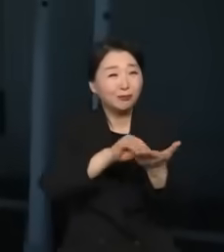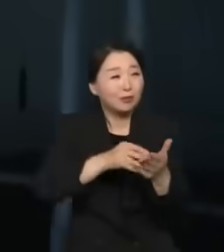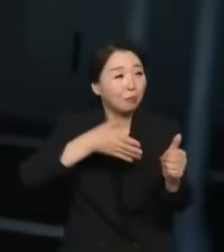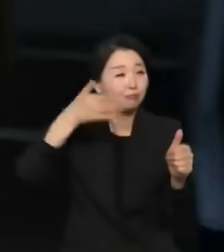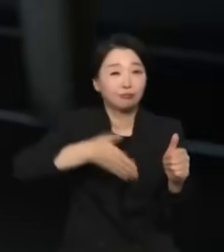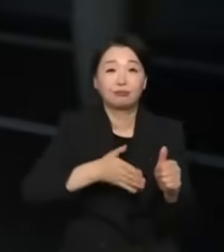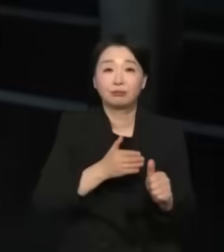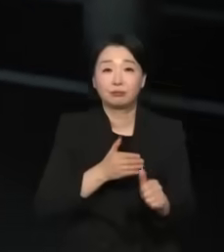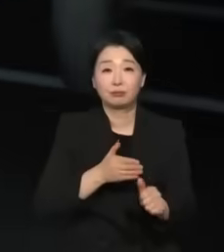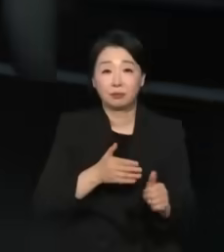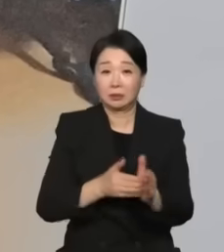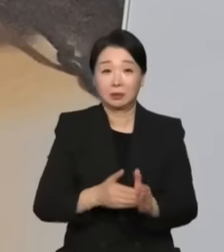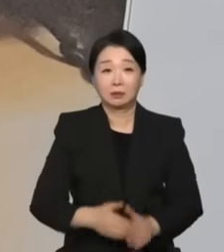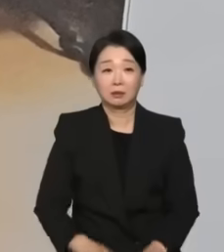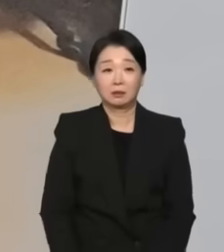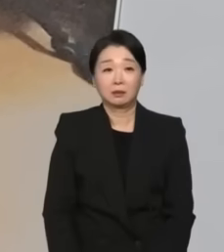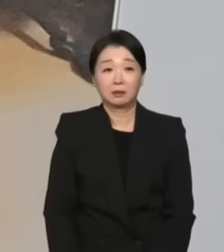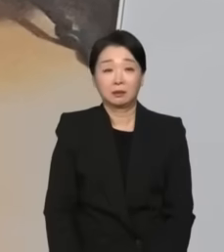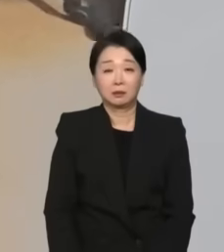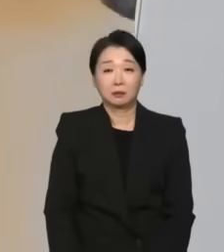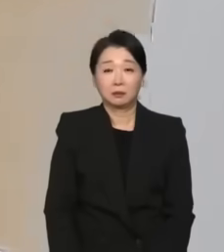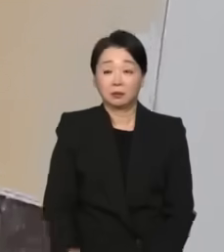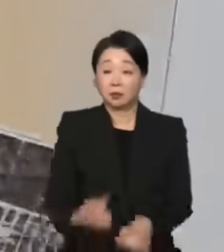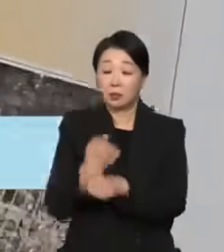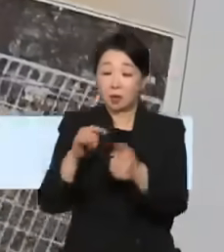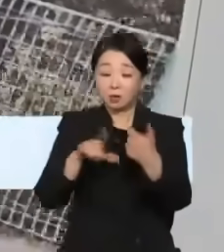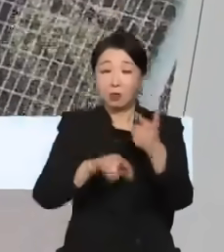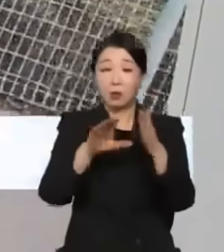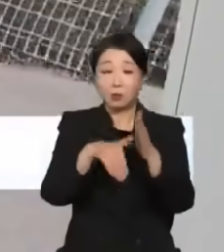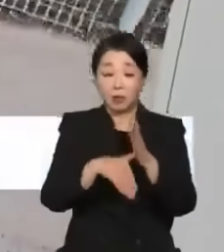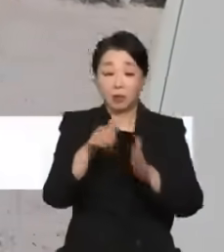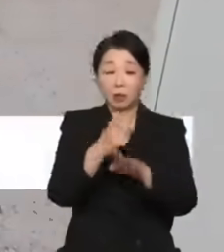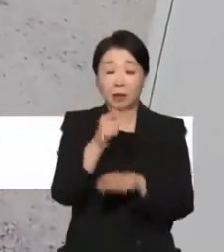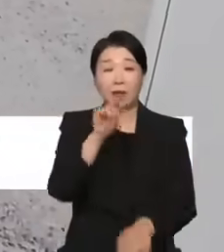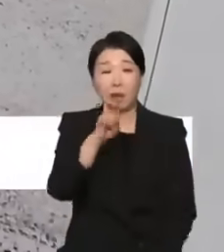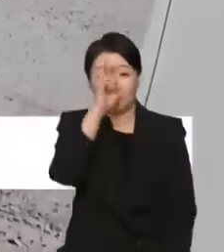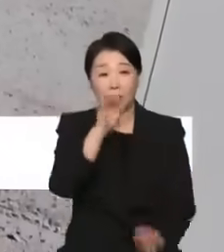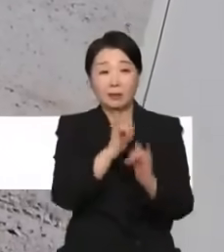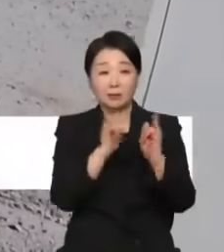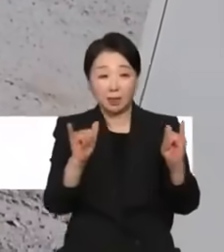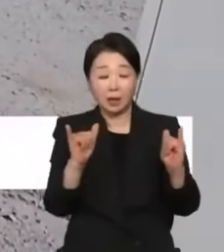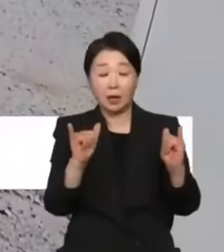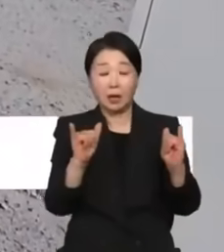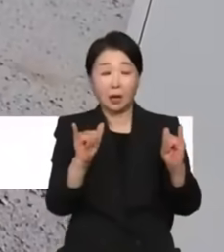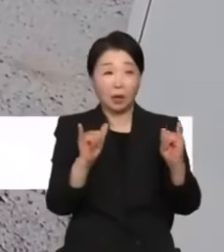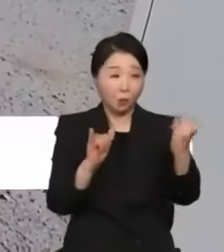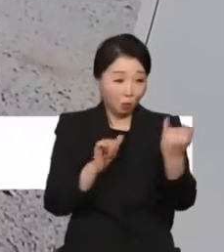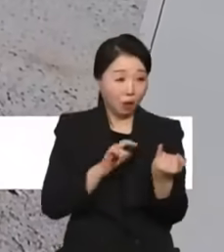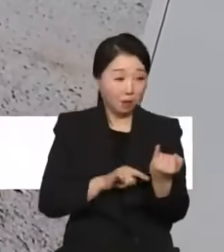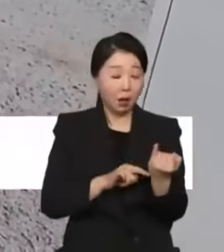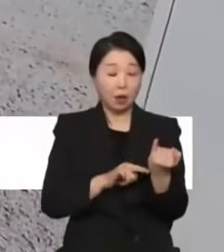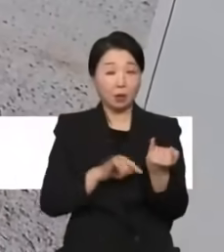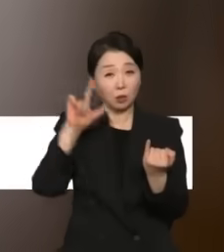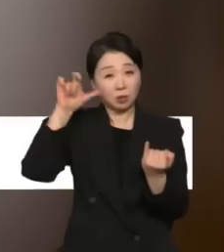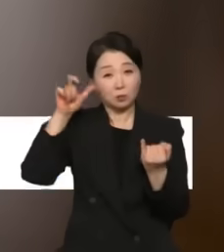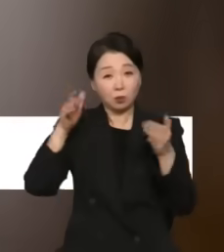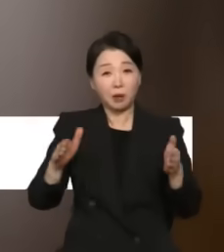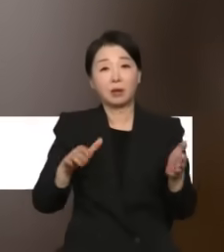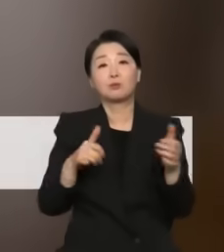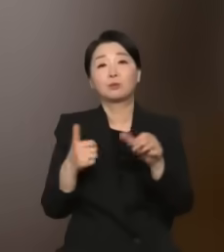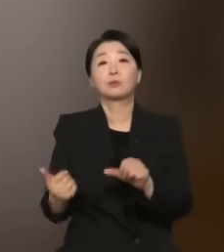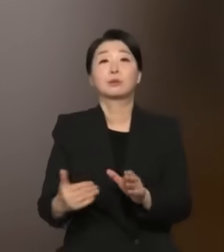확인됐습니다. 그리고 지난해 6월 말기 암 환자로 가족들에게 돌아온 김 씨는 보름여에 만에 결국